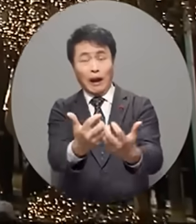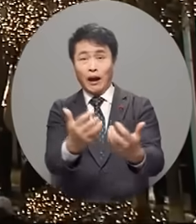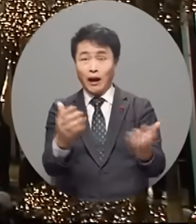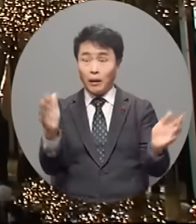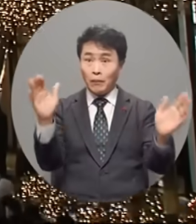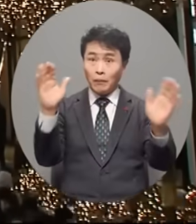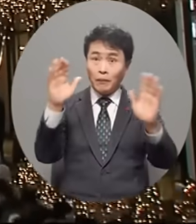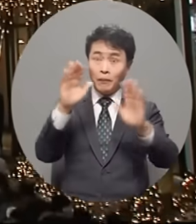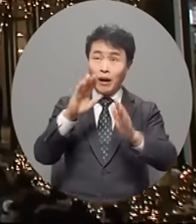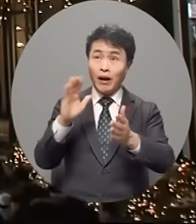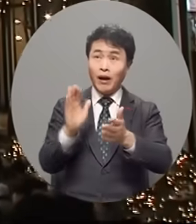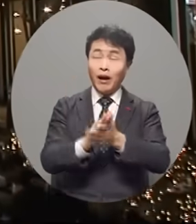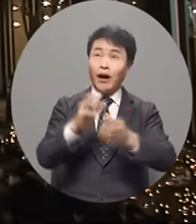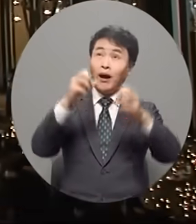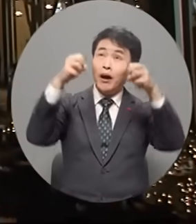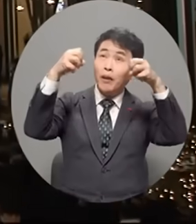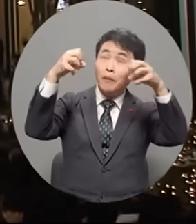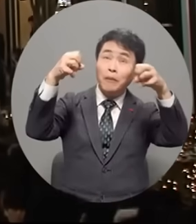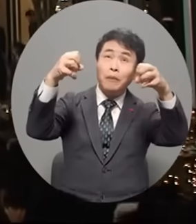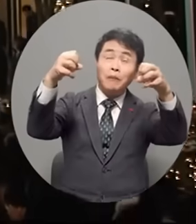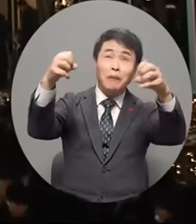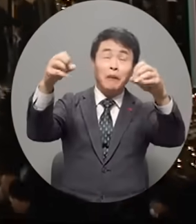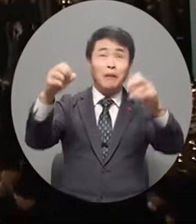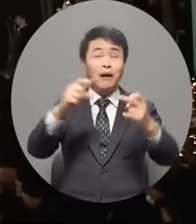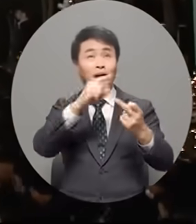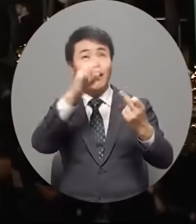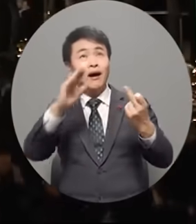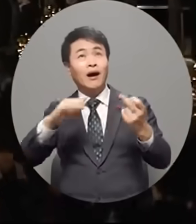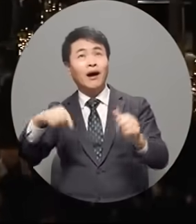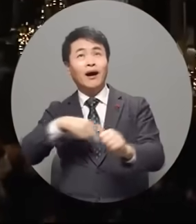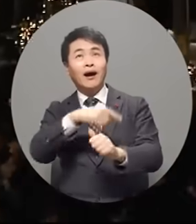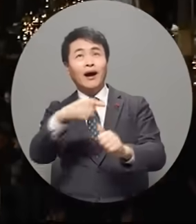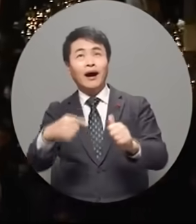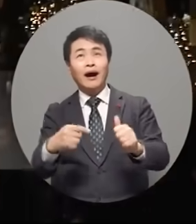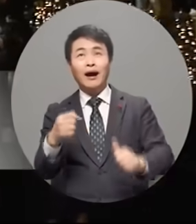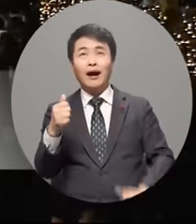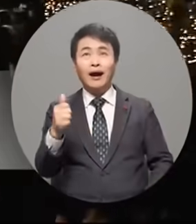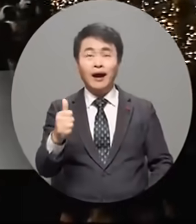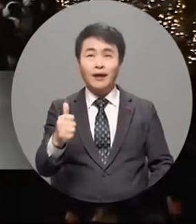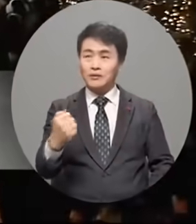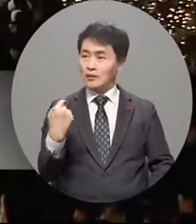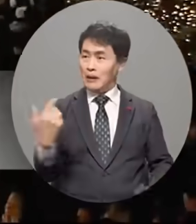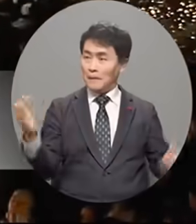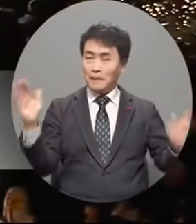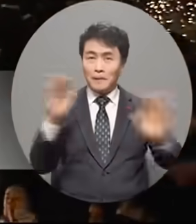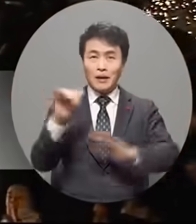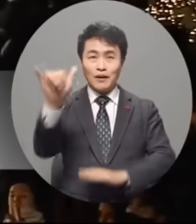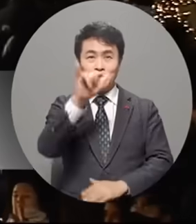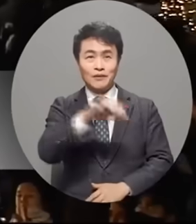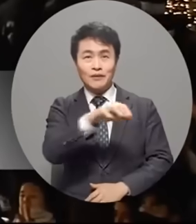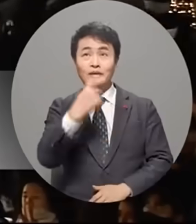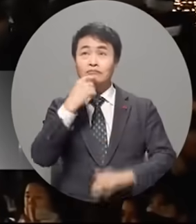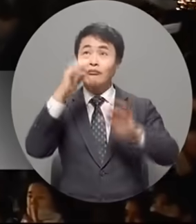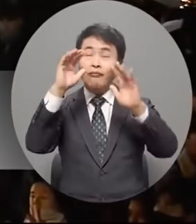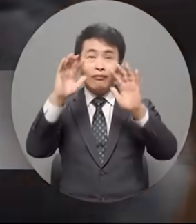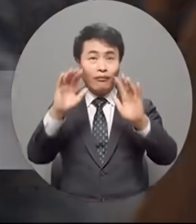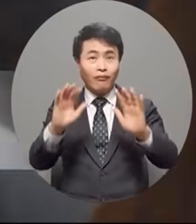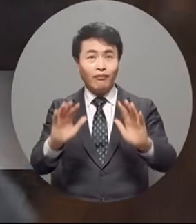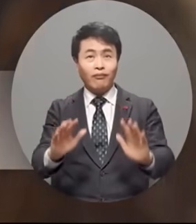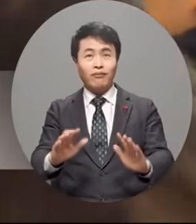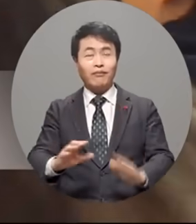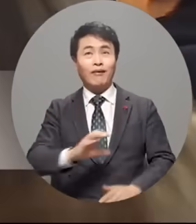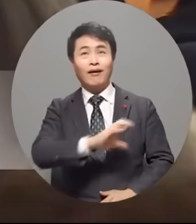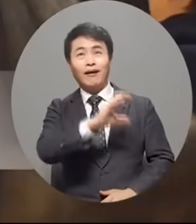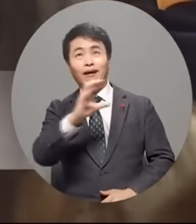저물면서 화려한 조명들도 불을 밝혀 연말 분위기를 더하고 있습니다. 어젯밤부터 전국 곳곳에 눈이 내렸는데요.